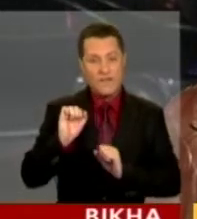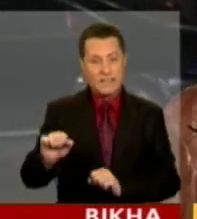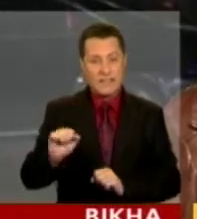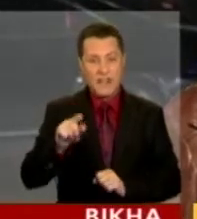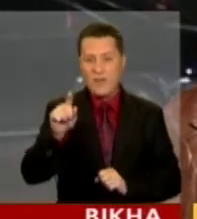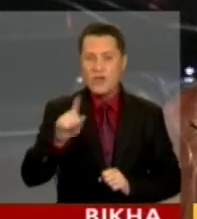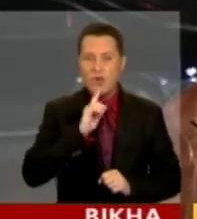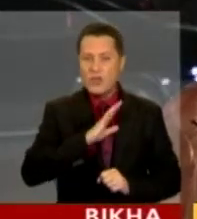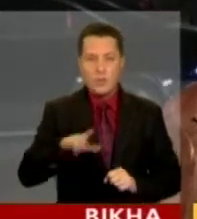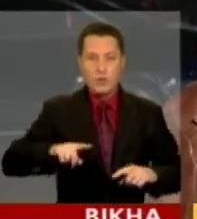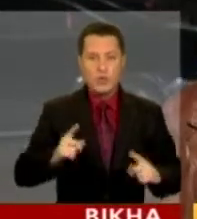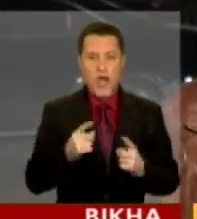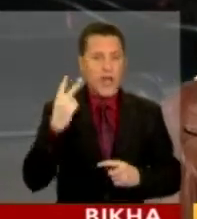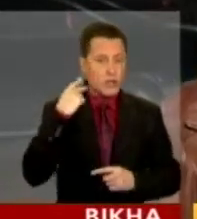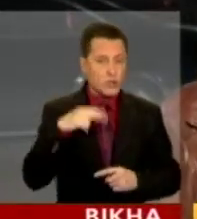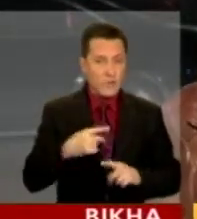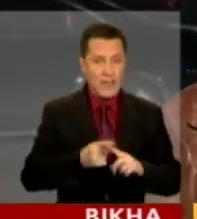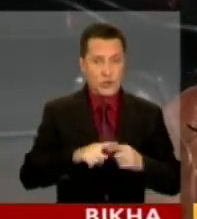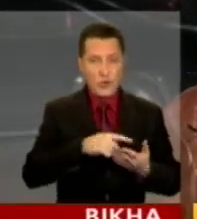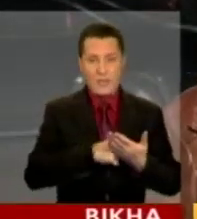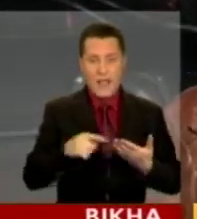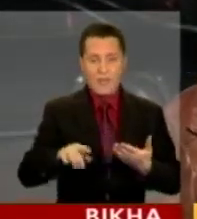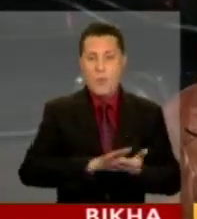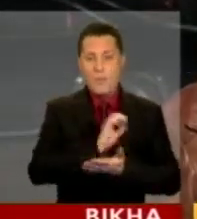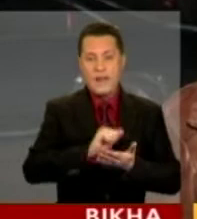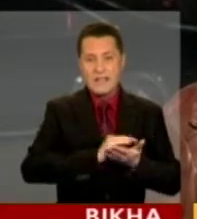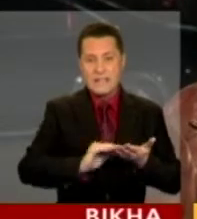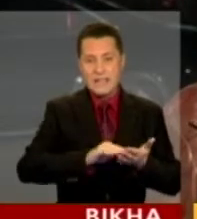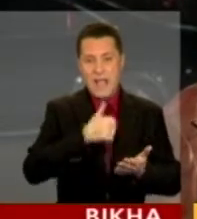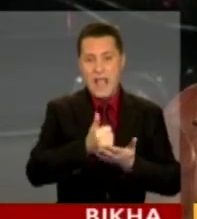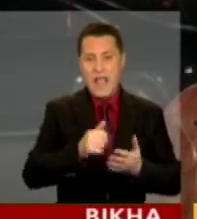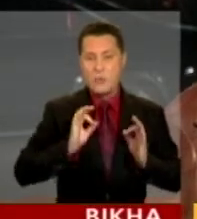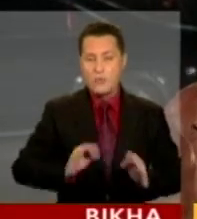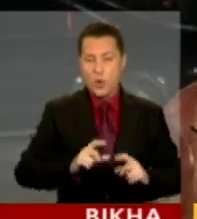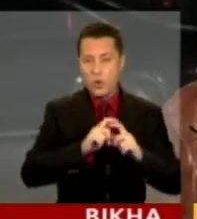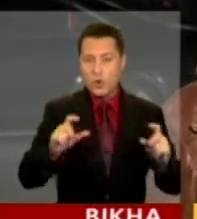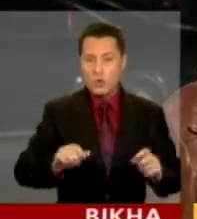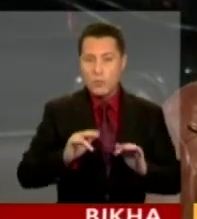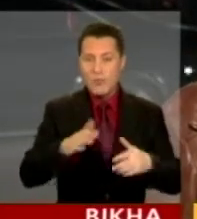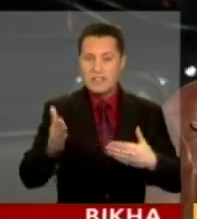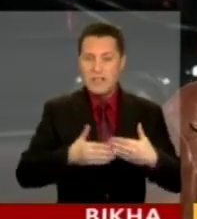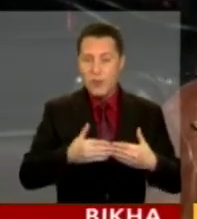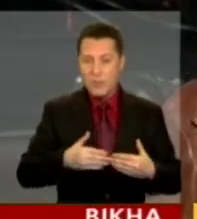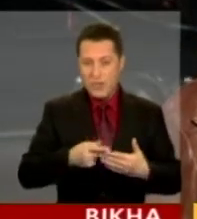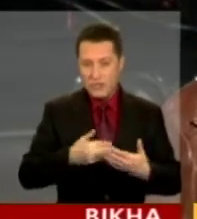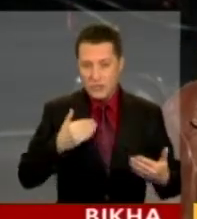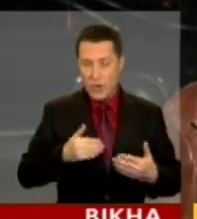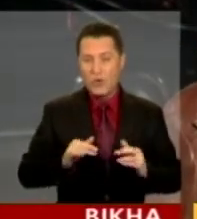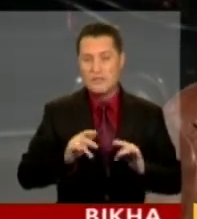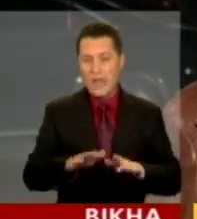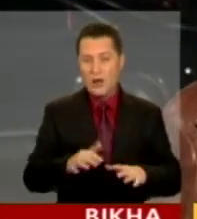разі не будуть арештовувати. На цьому наголосила прес-секретар Генпрокуратури. Ну і міру запобіжного заходу, як я вже говорила,